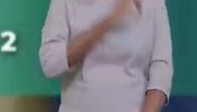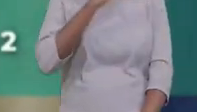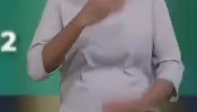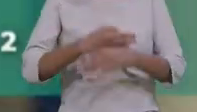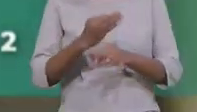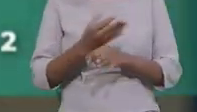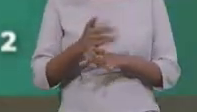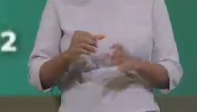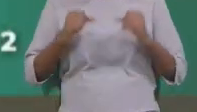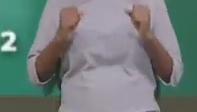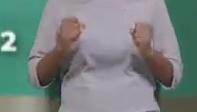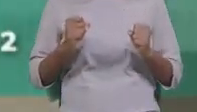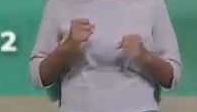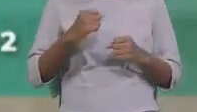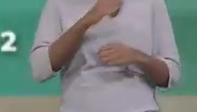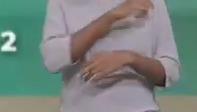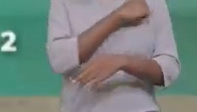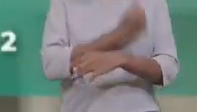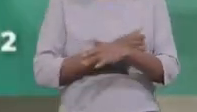L'autorité, c'est une forme de pouvoir.